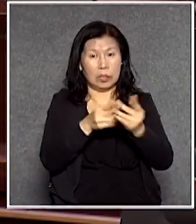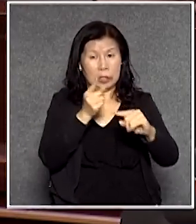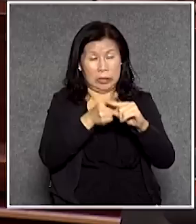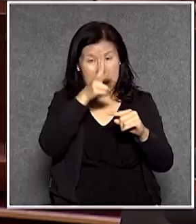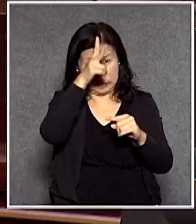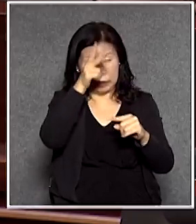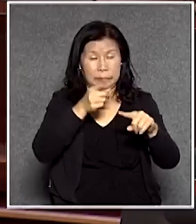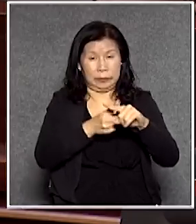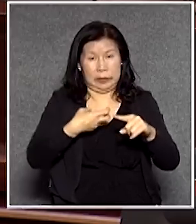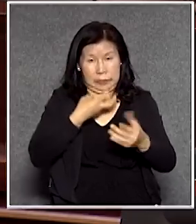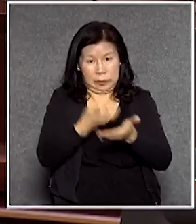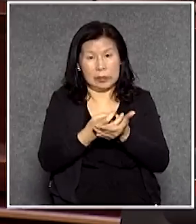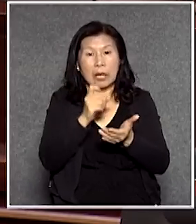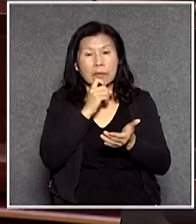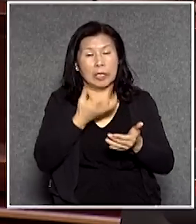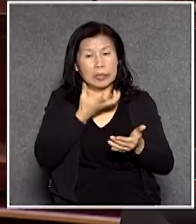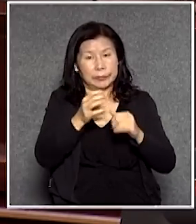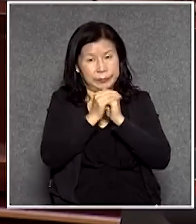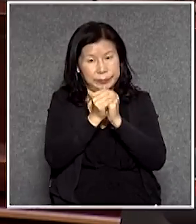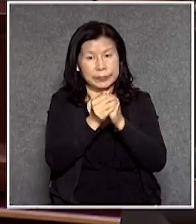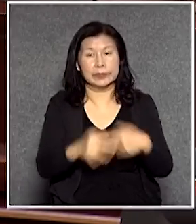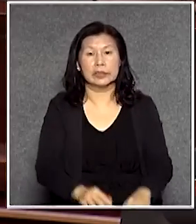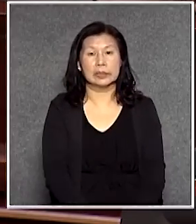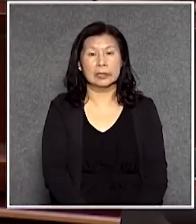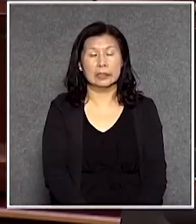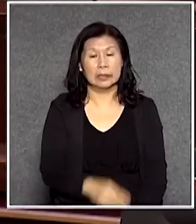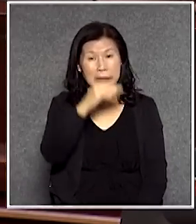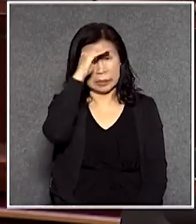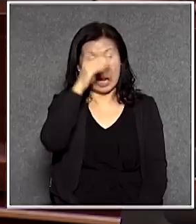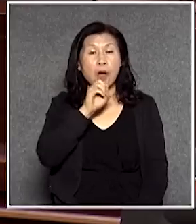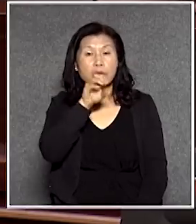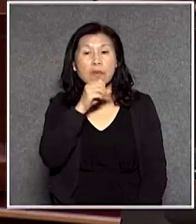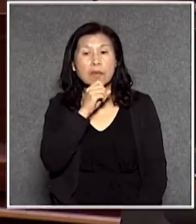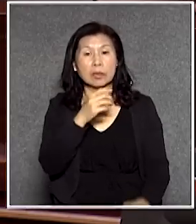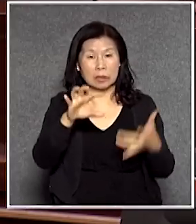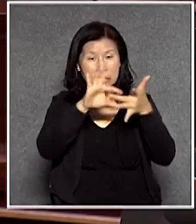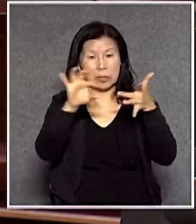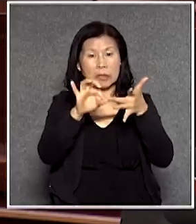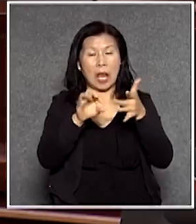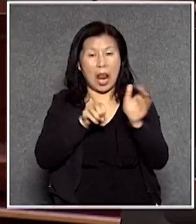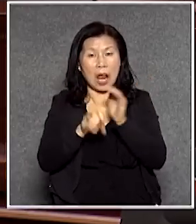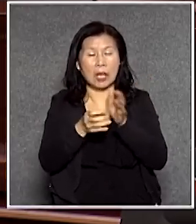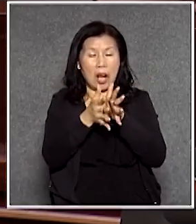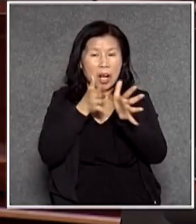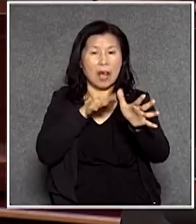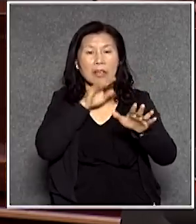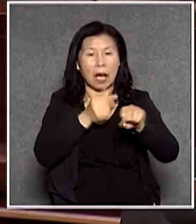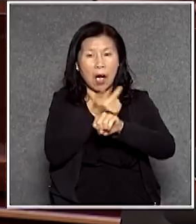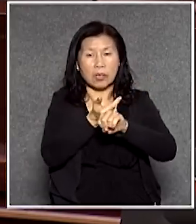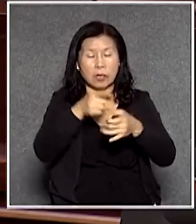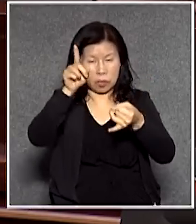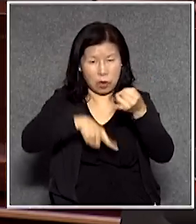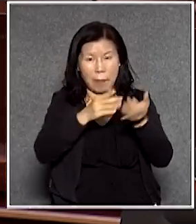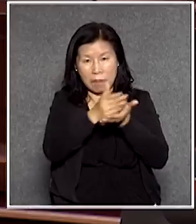有必要正視他們的訴求。另外警隊亦都有意見認為宿舍十分短缺，要輪候很久的時間才獲得編